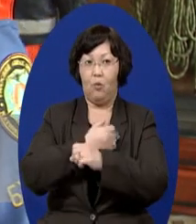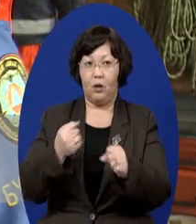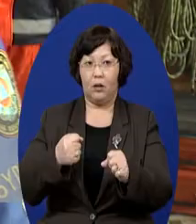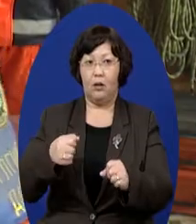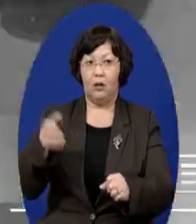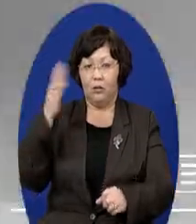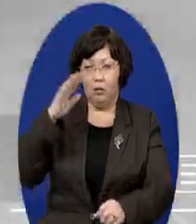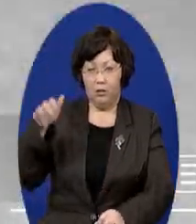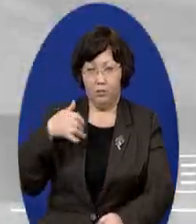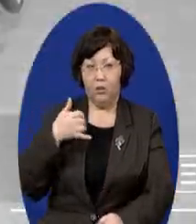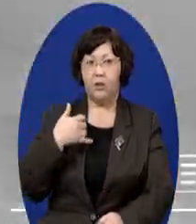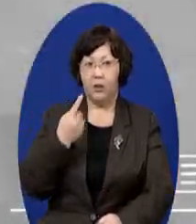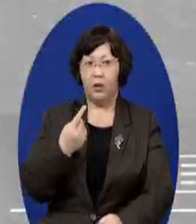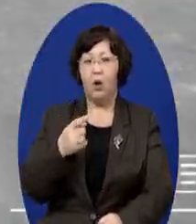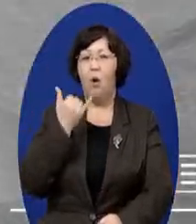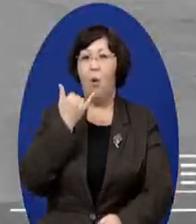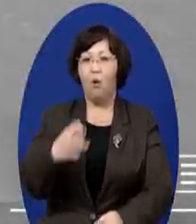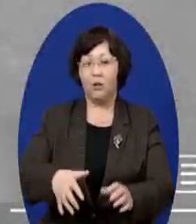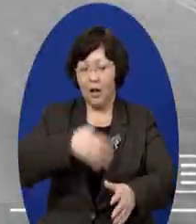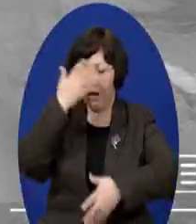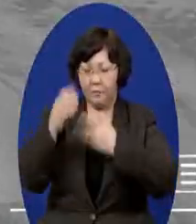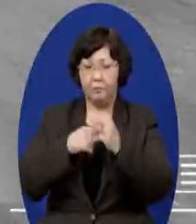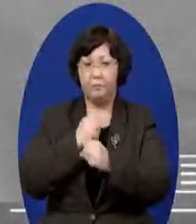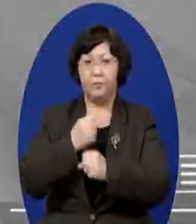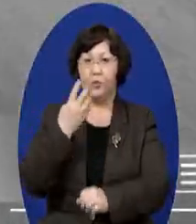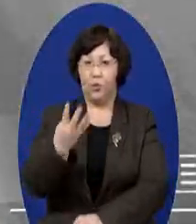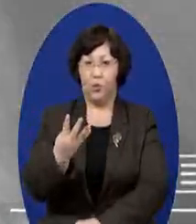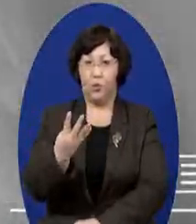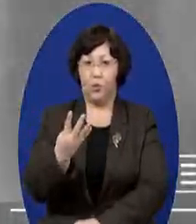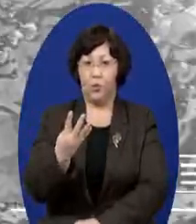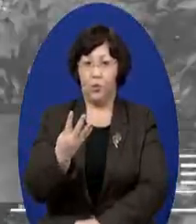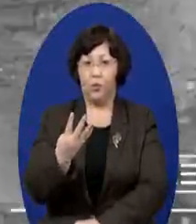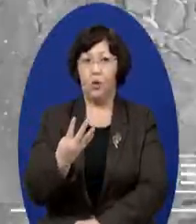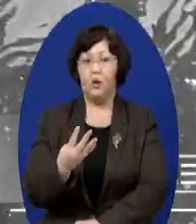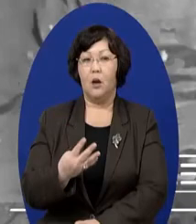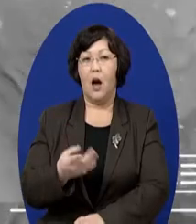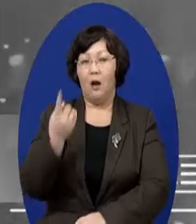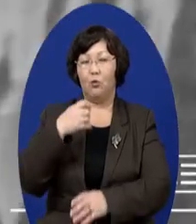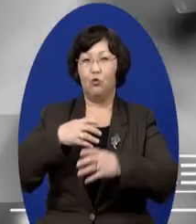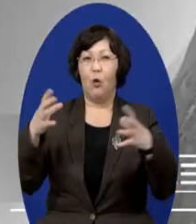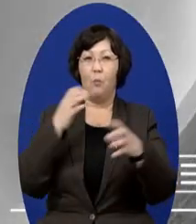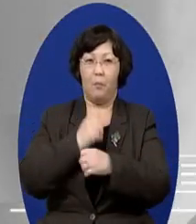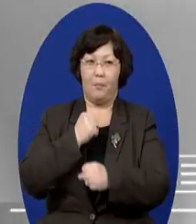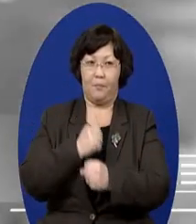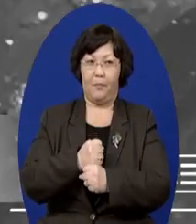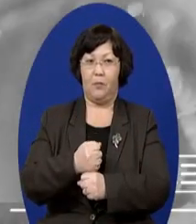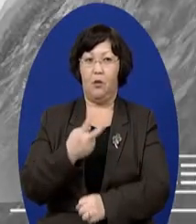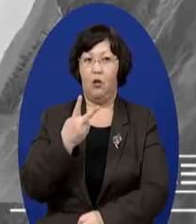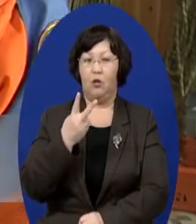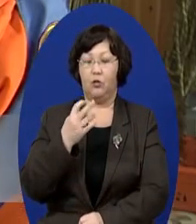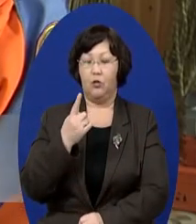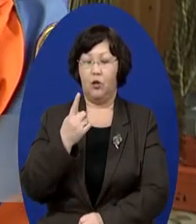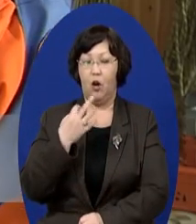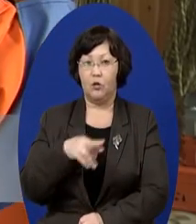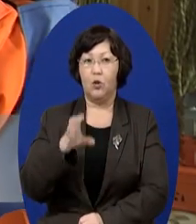дуудлагаар 1, уснаас 90 анх аврах ажиллагааны дуудлагаар 4 удаа. Энэ хамгийн том ажил маань бол одоо 21 оны том ажил маань